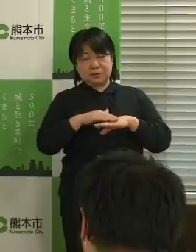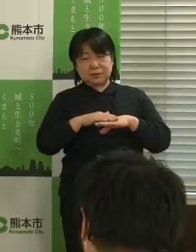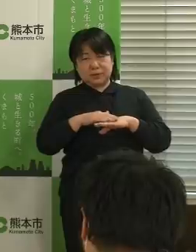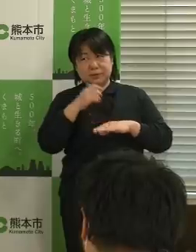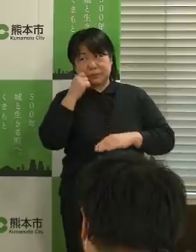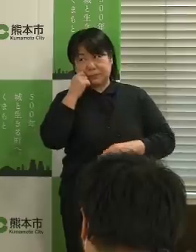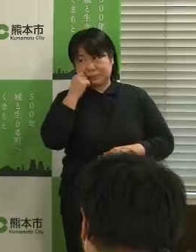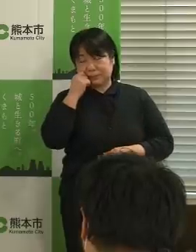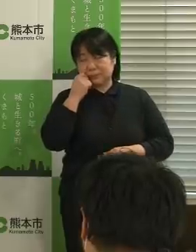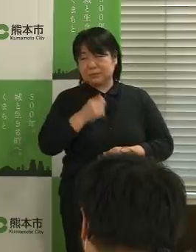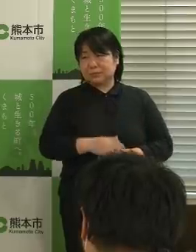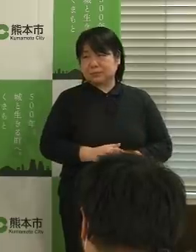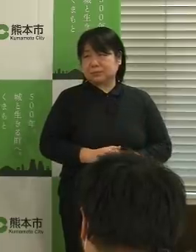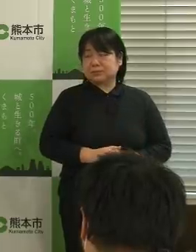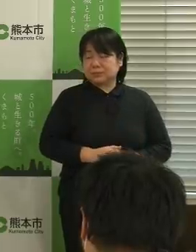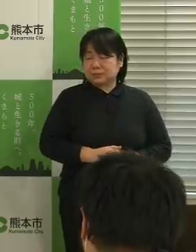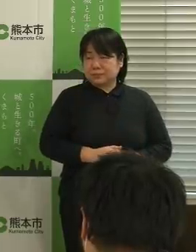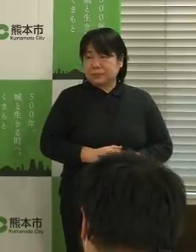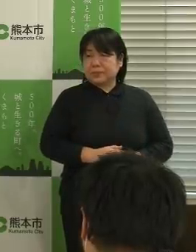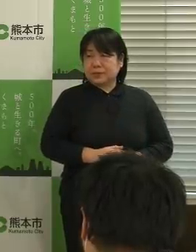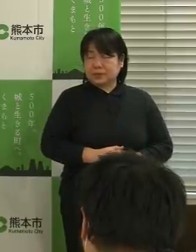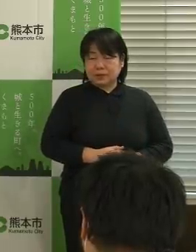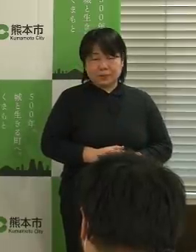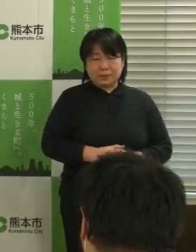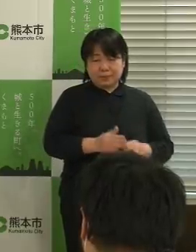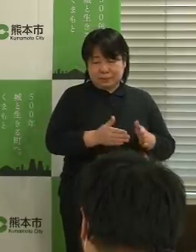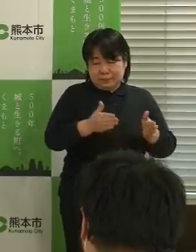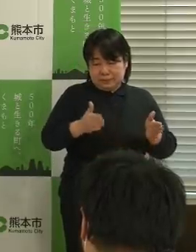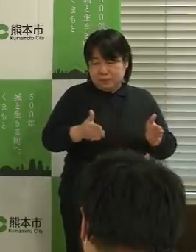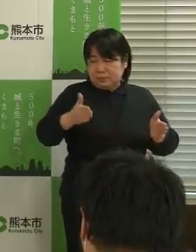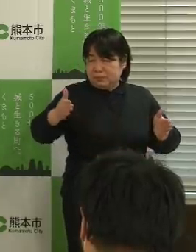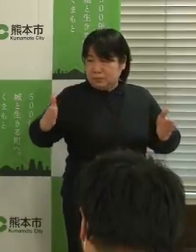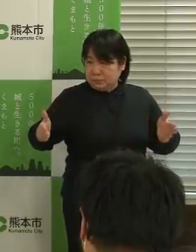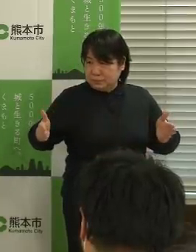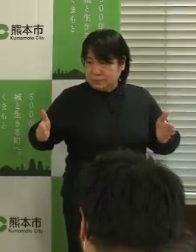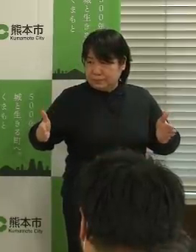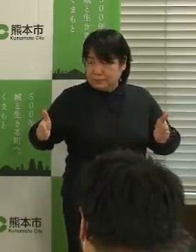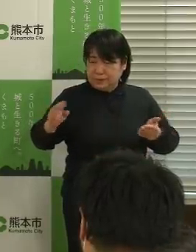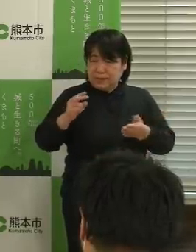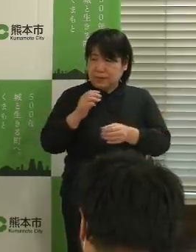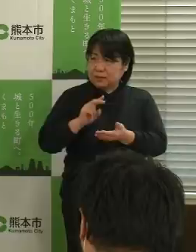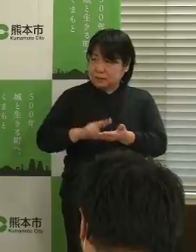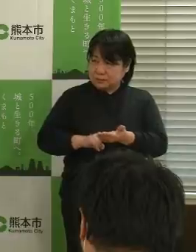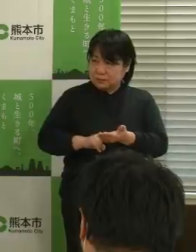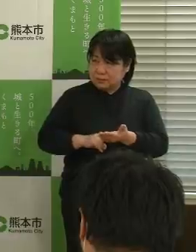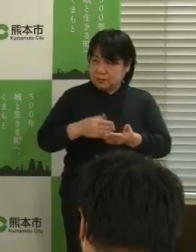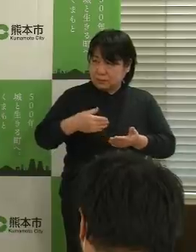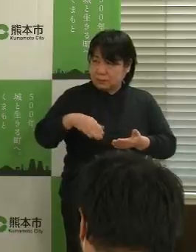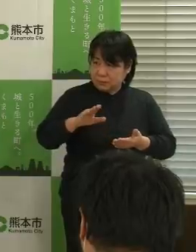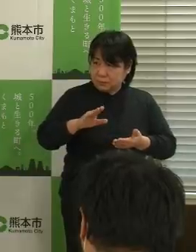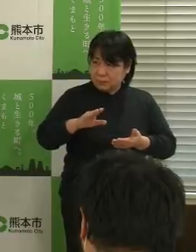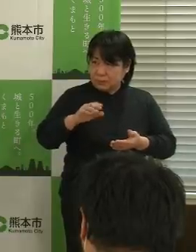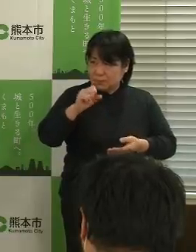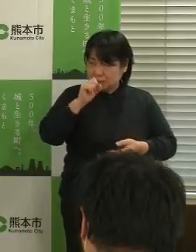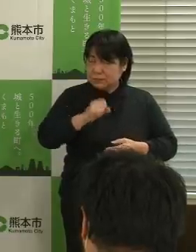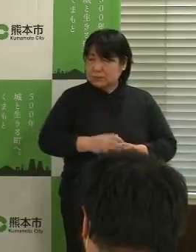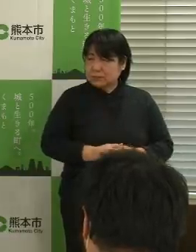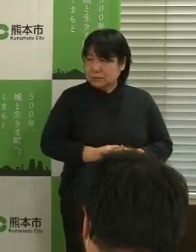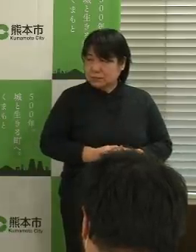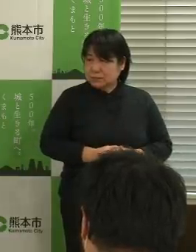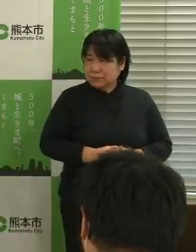無理だというふうに考えますと、やはり余裕を持って設定をする方がですね、こうたびたびですね、